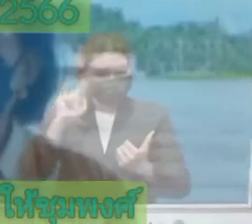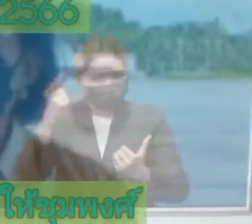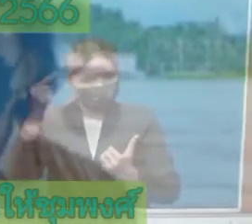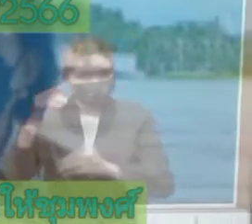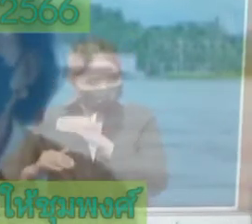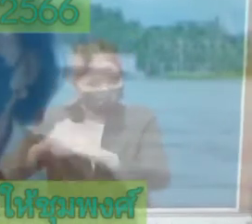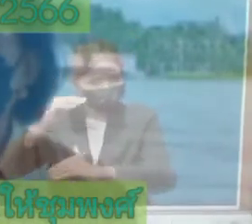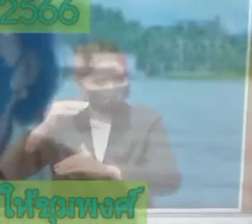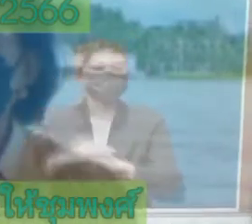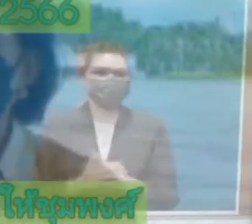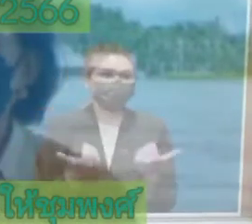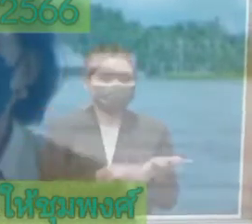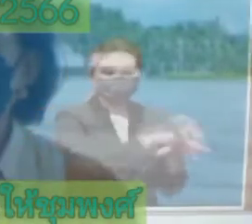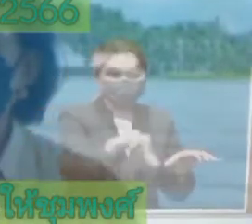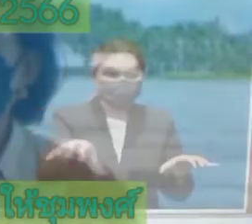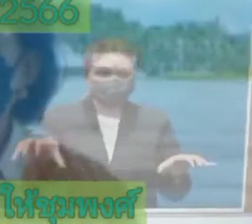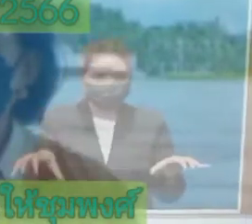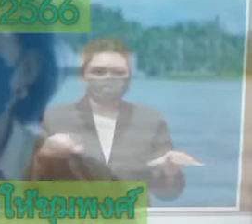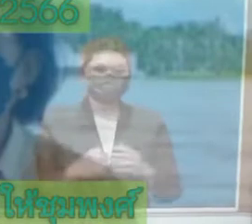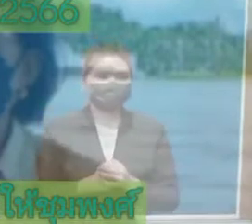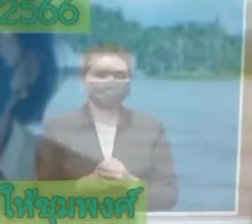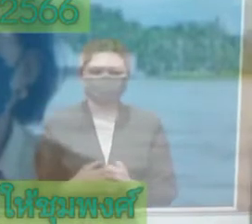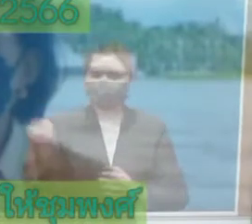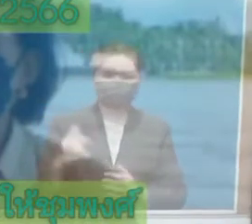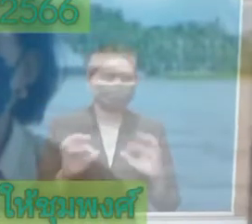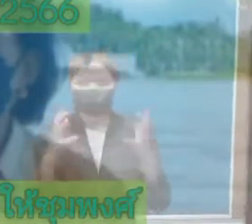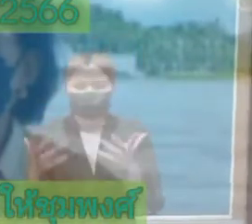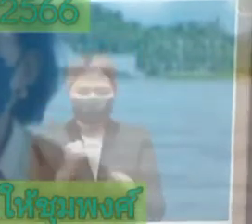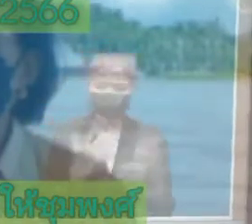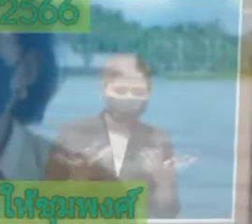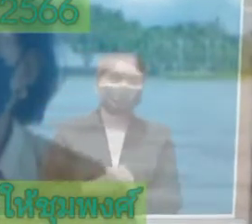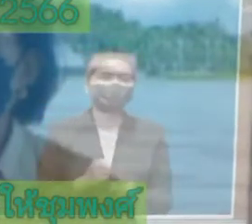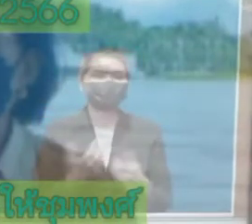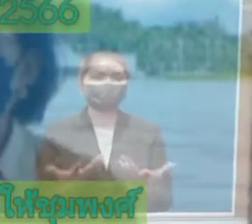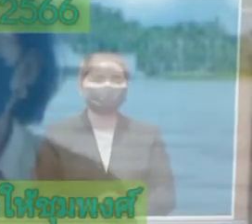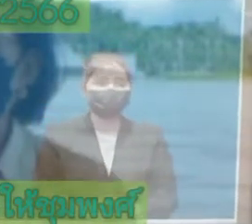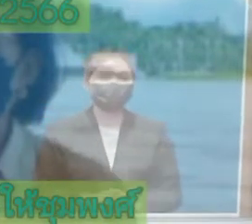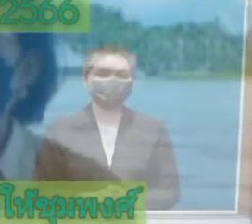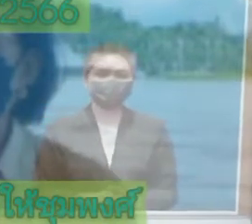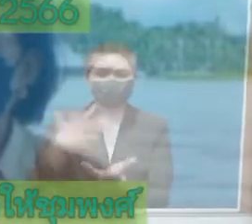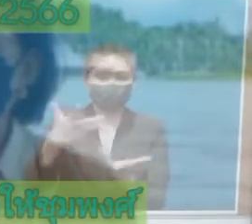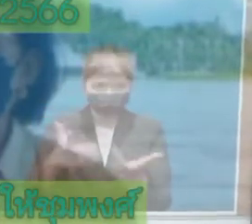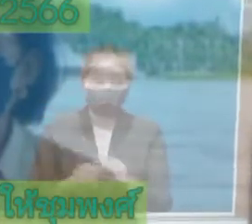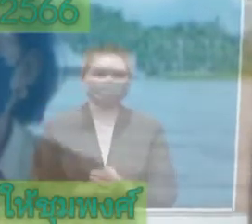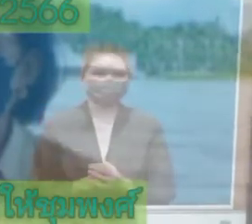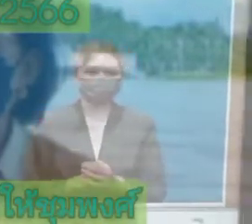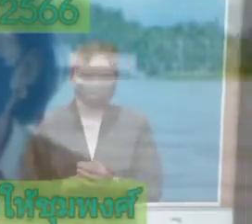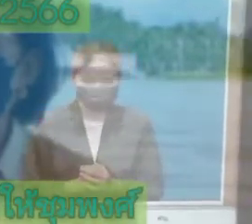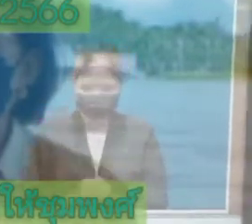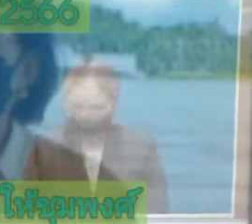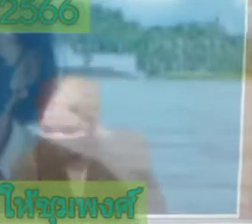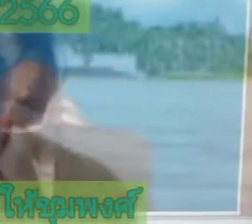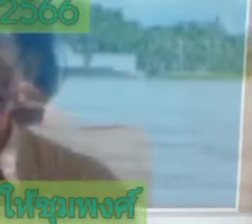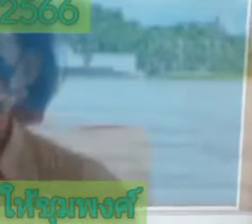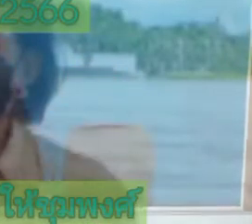มาแล้วในหลายที่ด้วยกันท่านไม่พูดถึงเลยท่านพูดถึงแต่ไอเดียไม่มีอะไรก็ไปทำเวลาพูดก็ไปฟังแล้วก็หาทางโจมตีให้มากที่สุดผมจำ